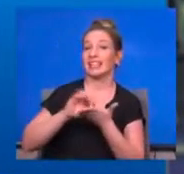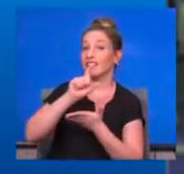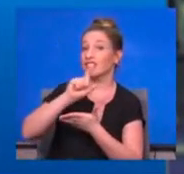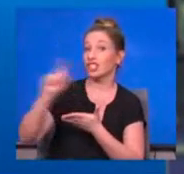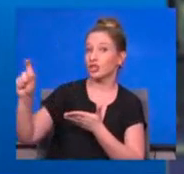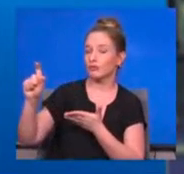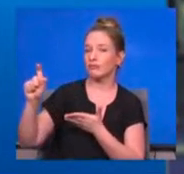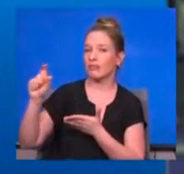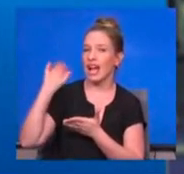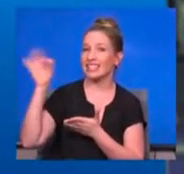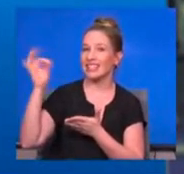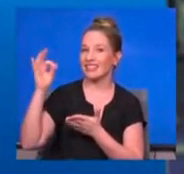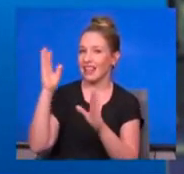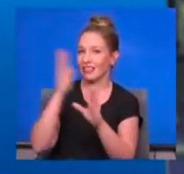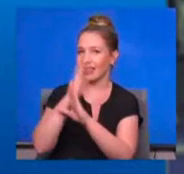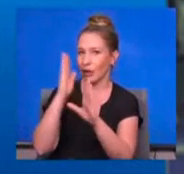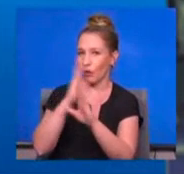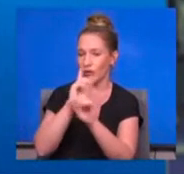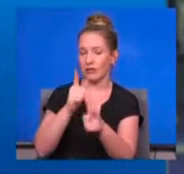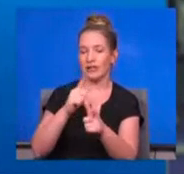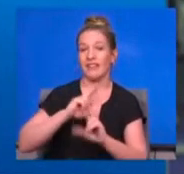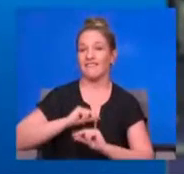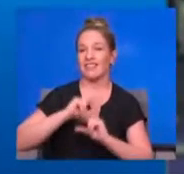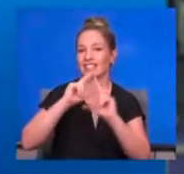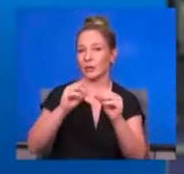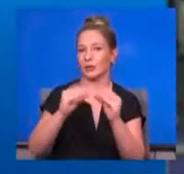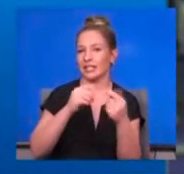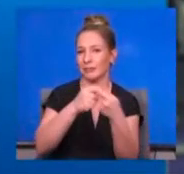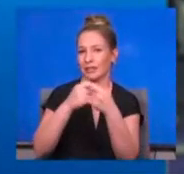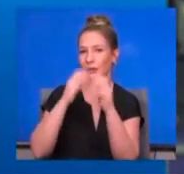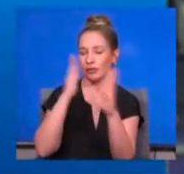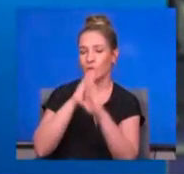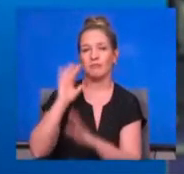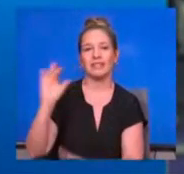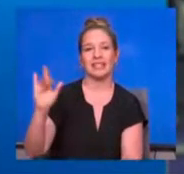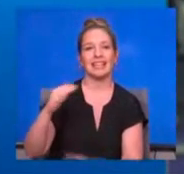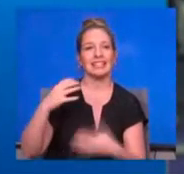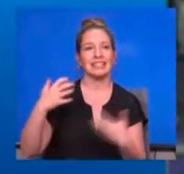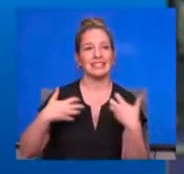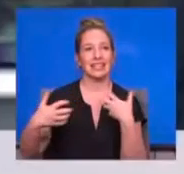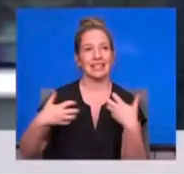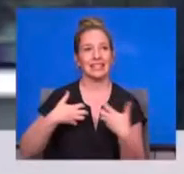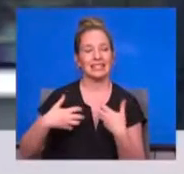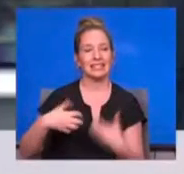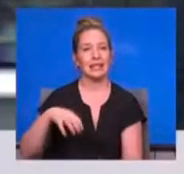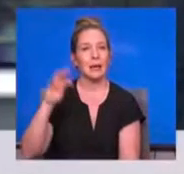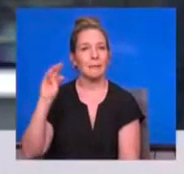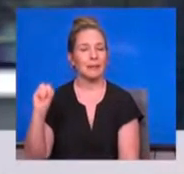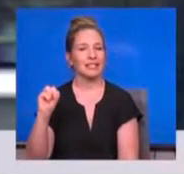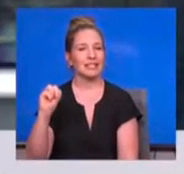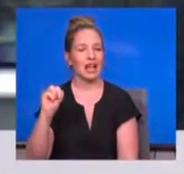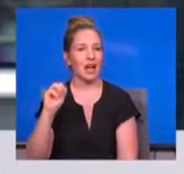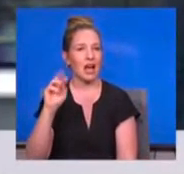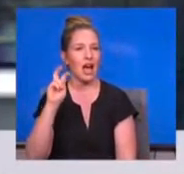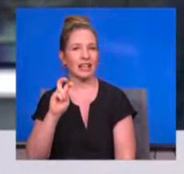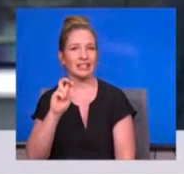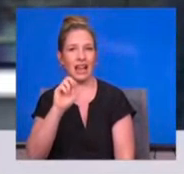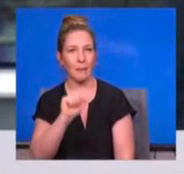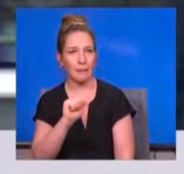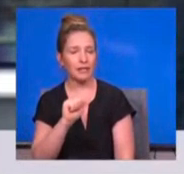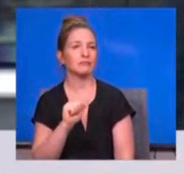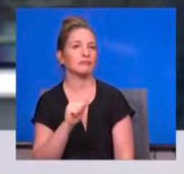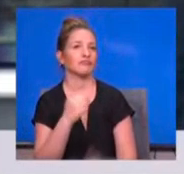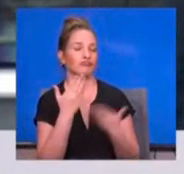הזדהות עם ארגון טרור הוגש נגד השחקנית מייסה עבד אלעדי. חן ביאר, כתבנו, מצטרף אלינו עם הסיפור הזה,